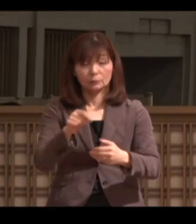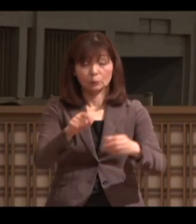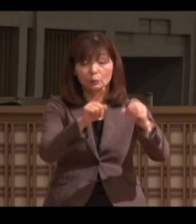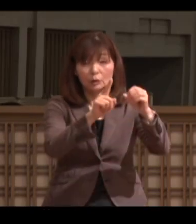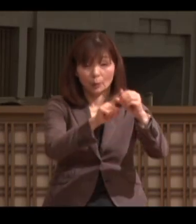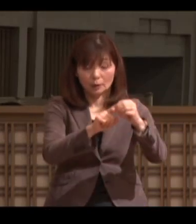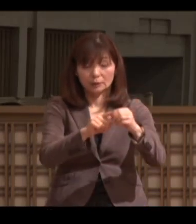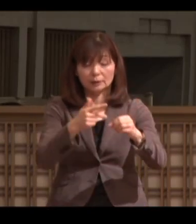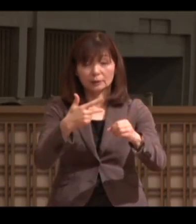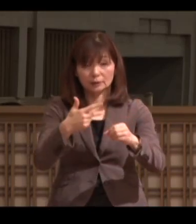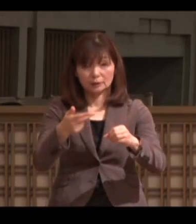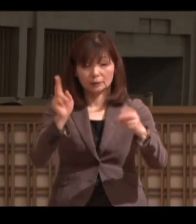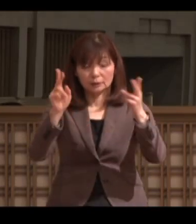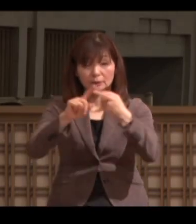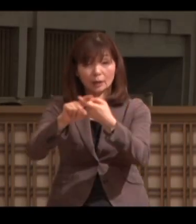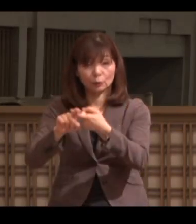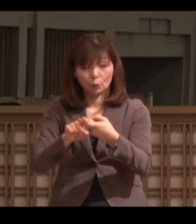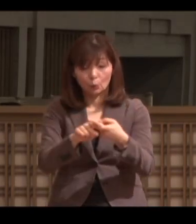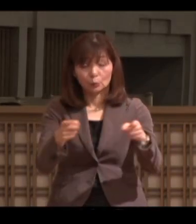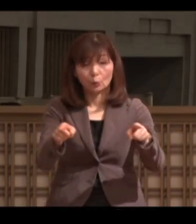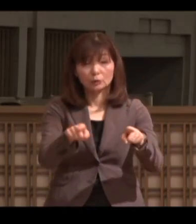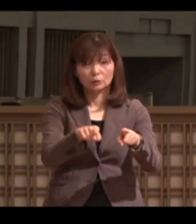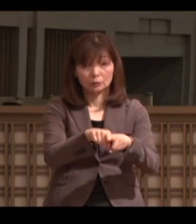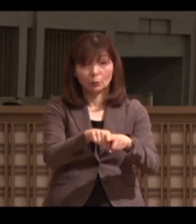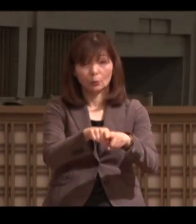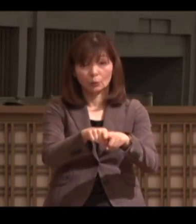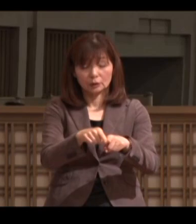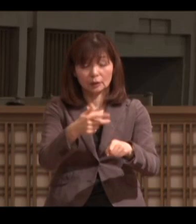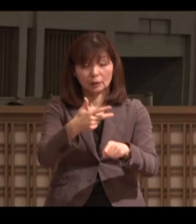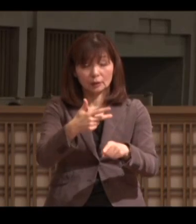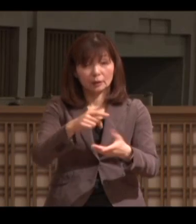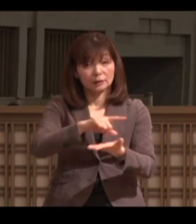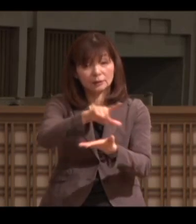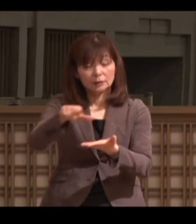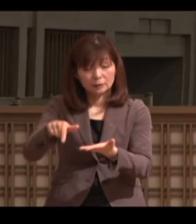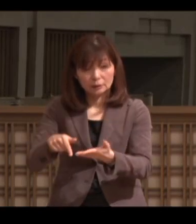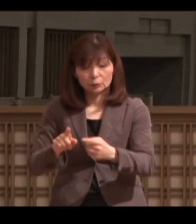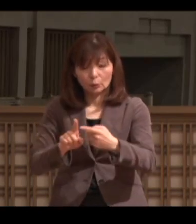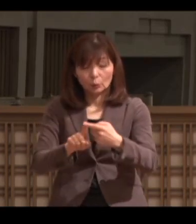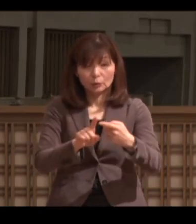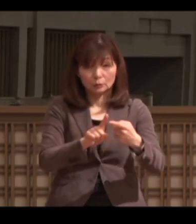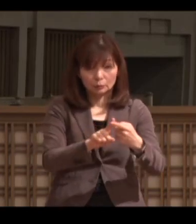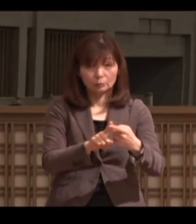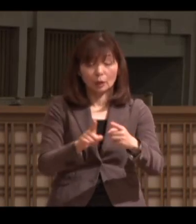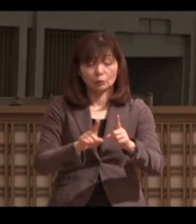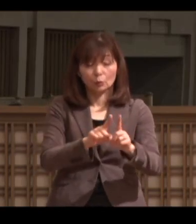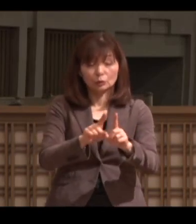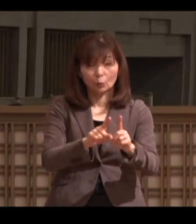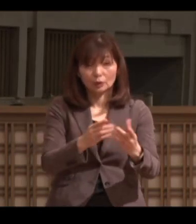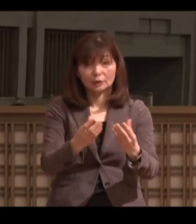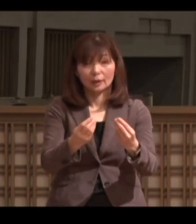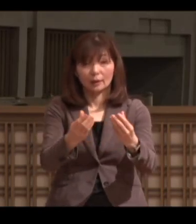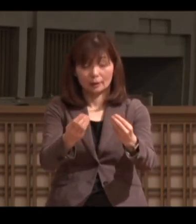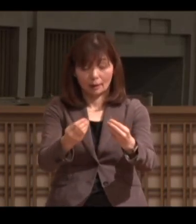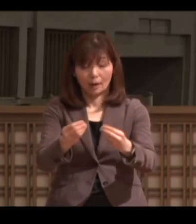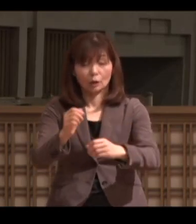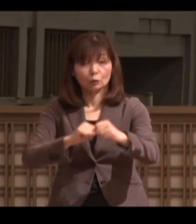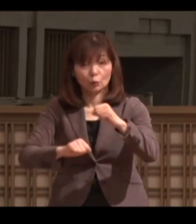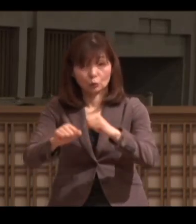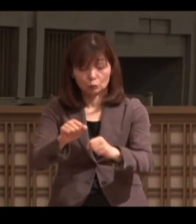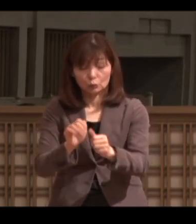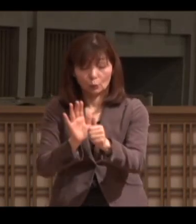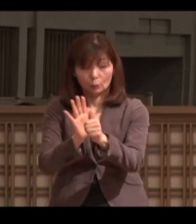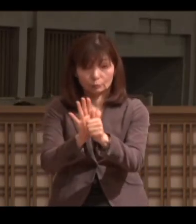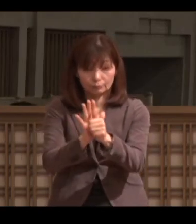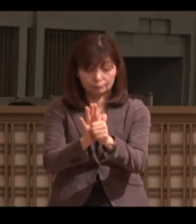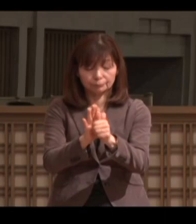社会福祉協議会と一緒になって地域に寄り添いながら地域における取り組みをですね全力で支援して